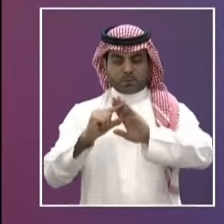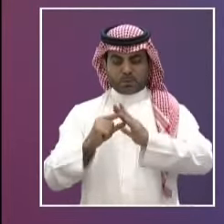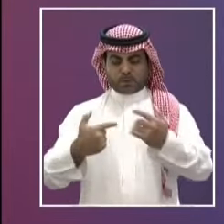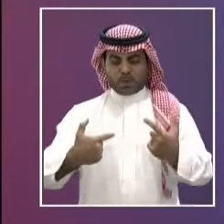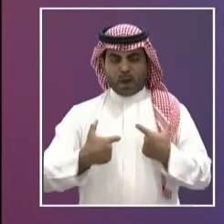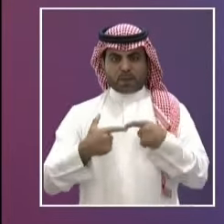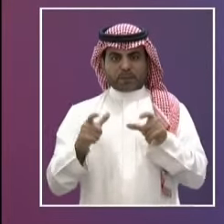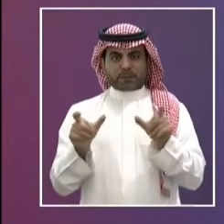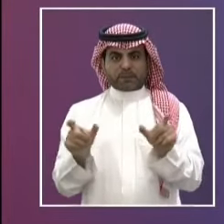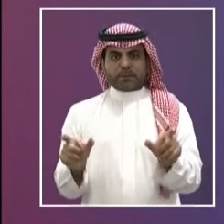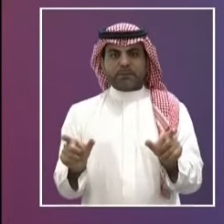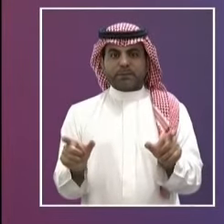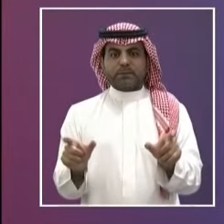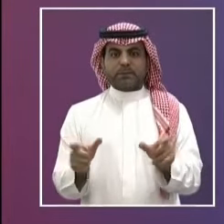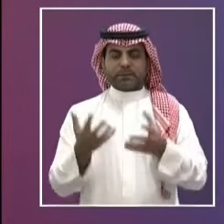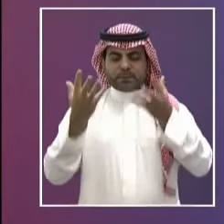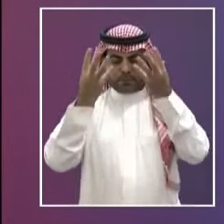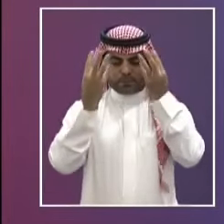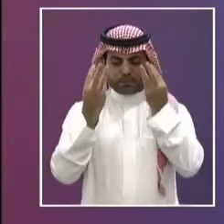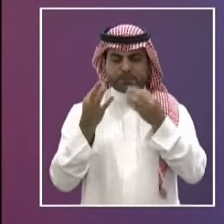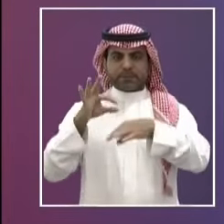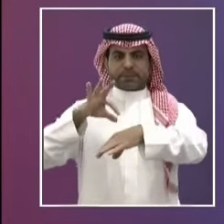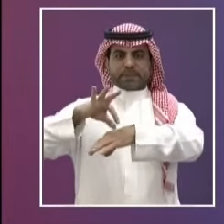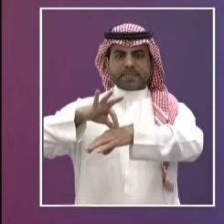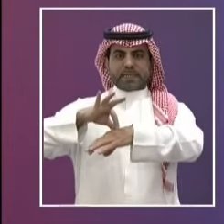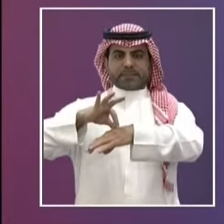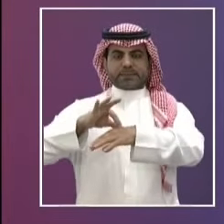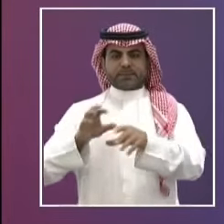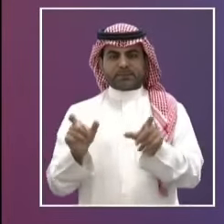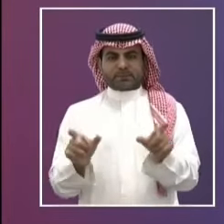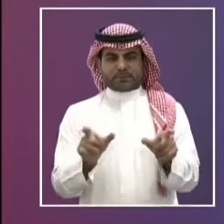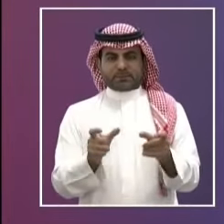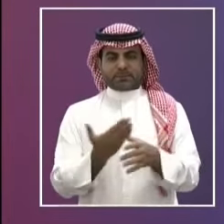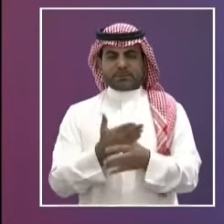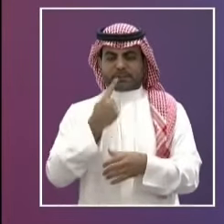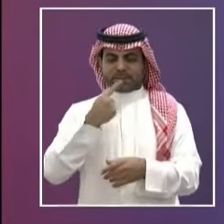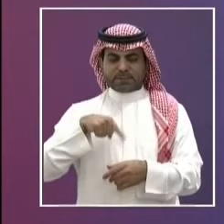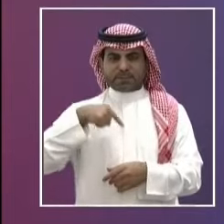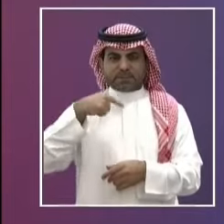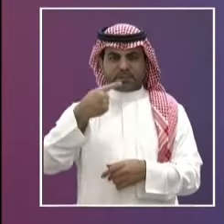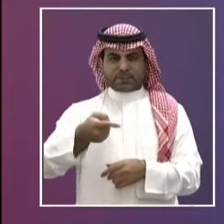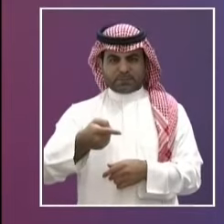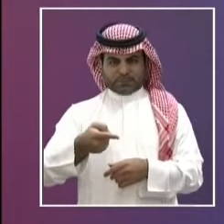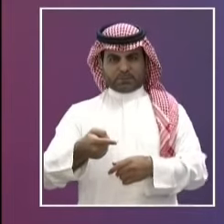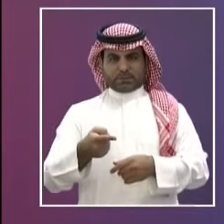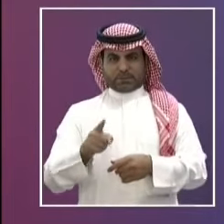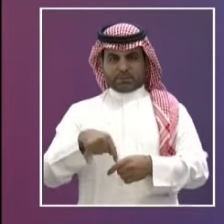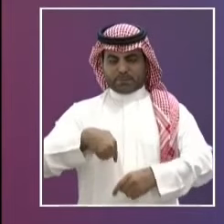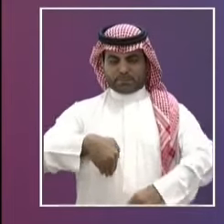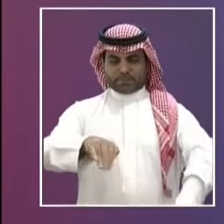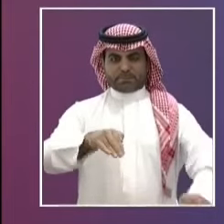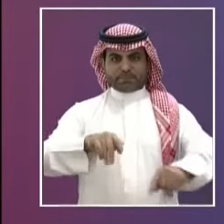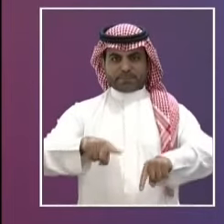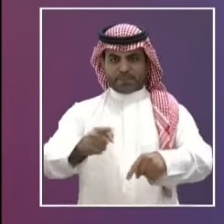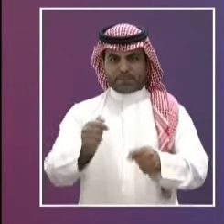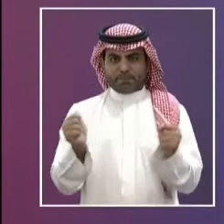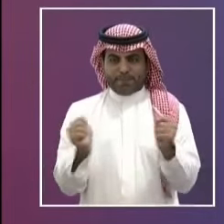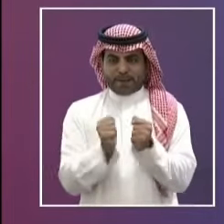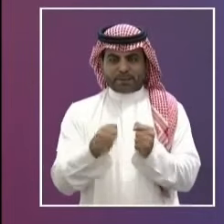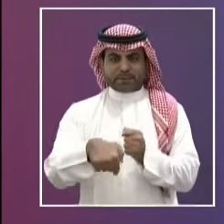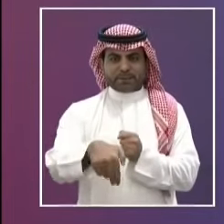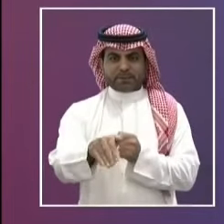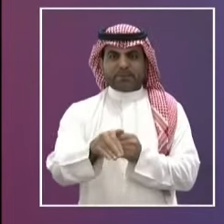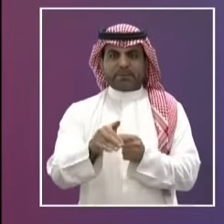الوقاية وطمأنة الناس فيما يتعلق بمرور بالموسم القادم، موسم تغيرات الأجواء، دخول البرودة،